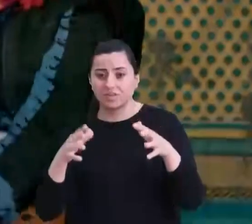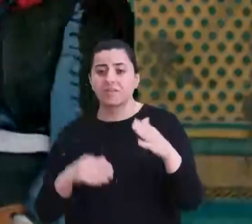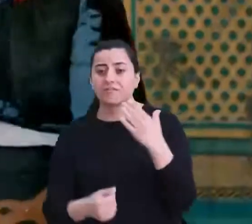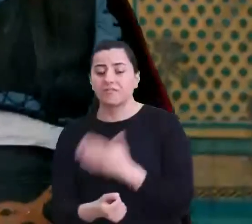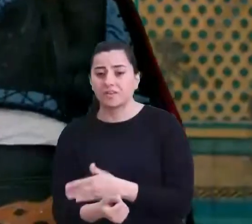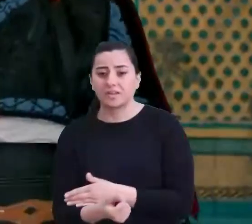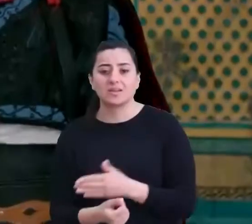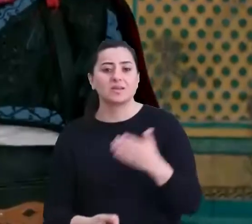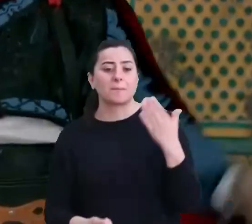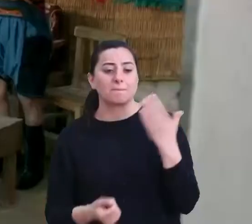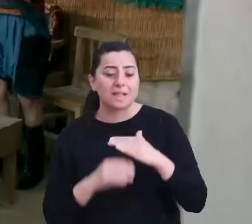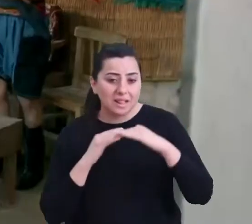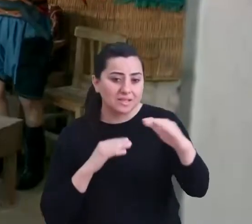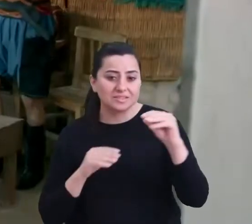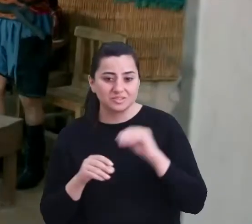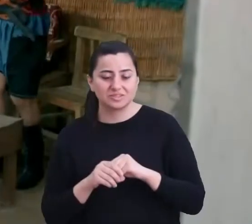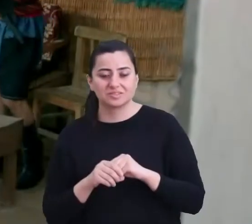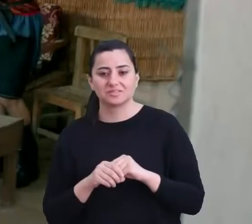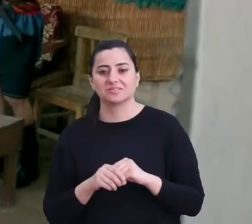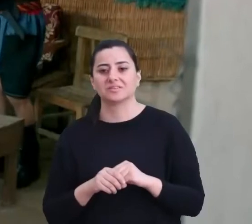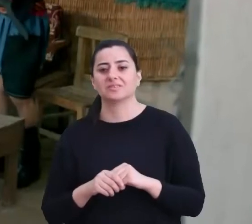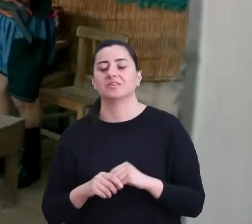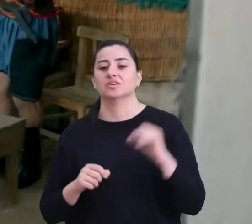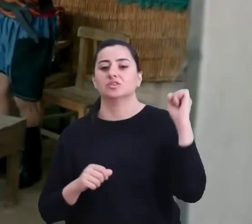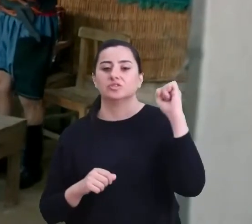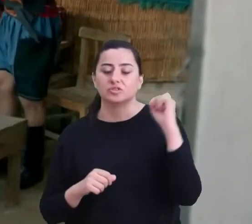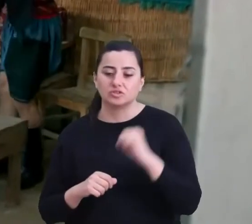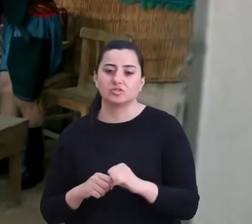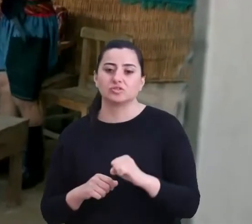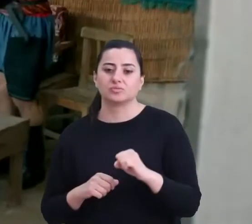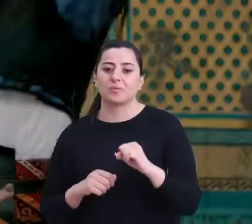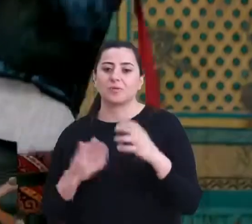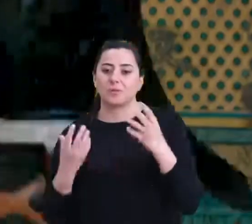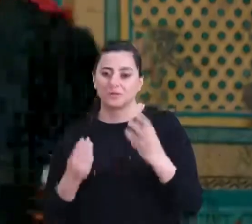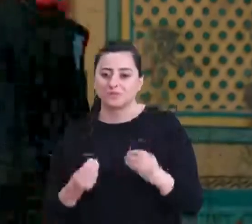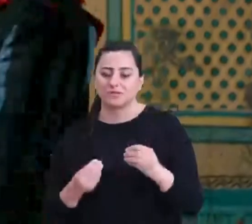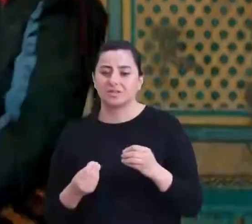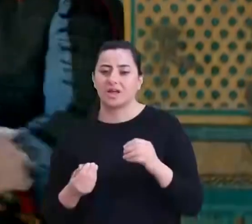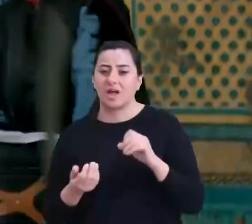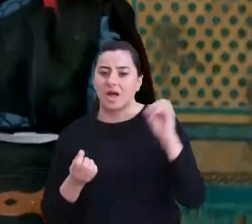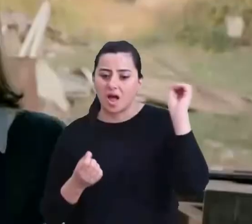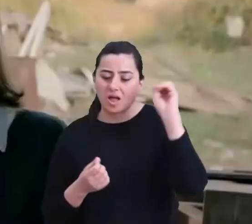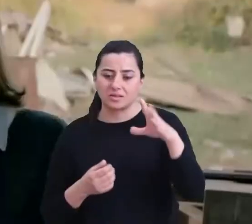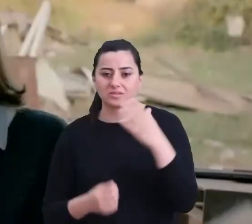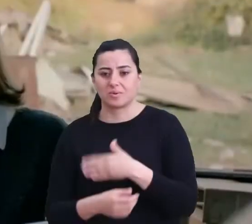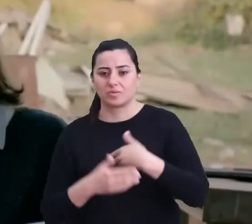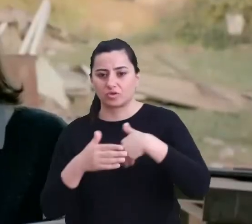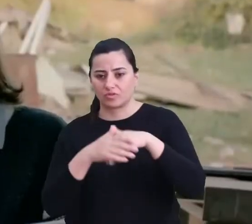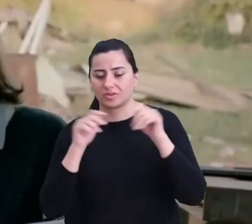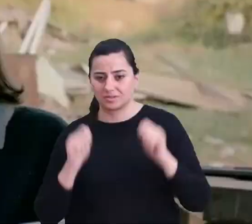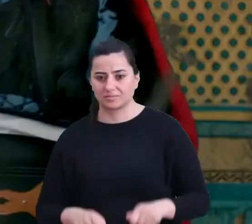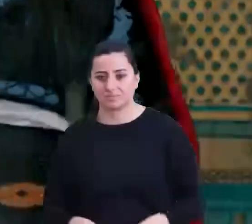Vatan, millet için. Kağıda baktılar. Düşmanlar biz üç kişi de gerekirsen atarız bu yurttan be.